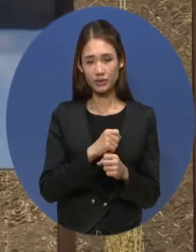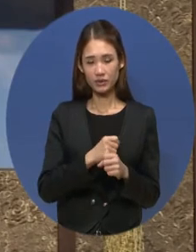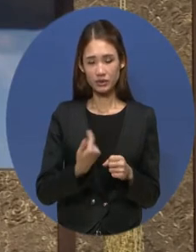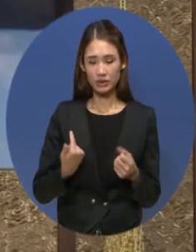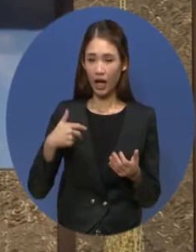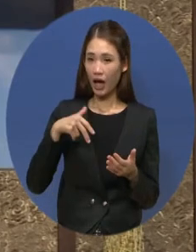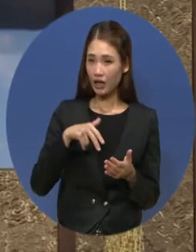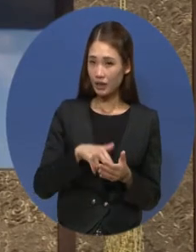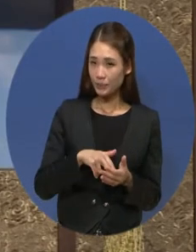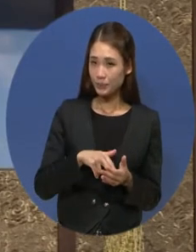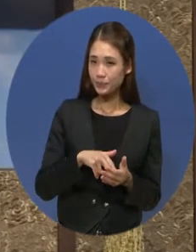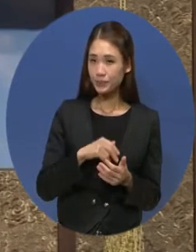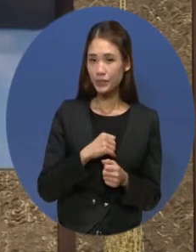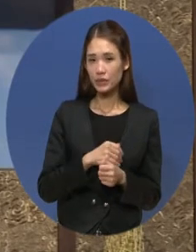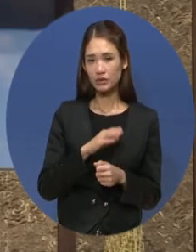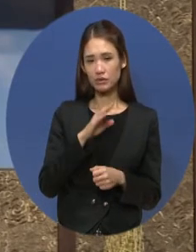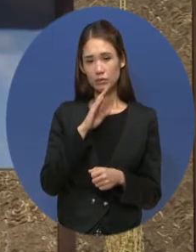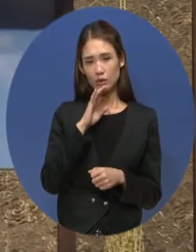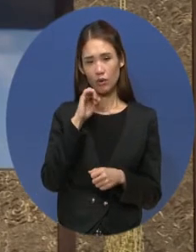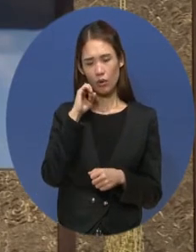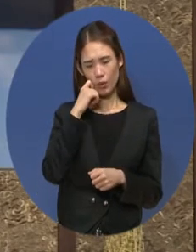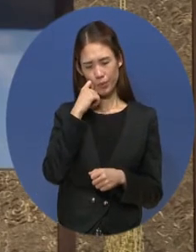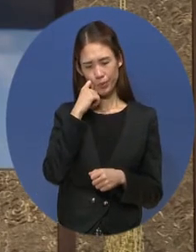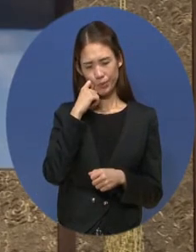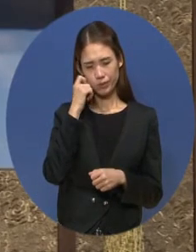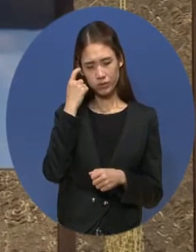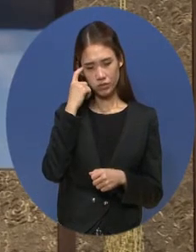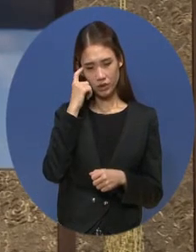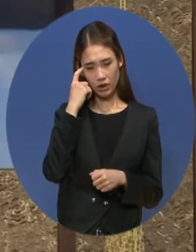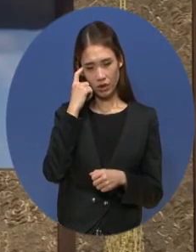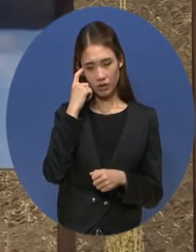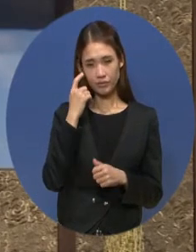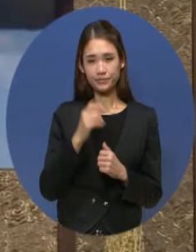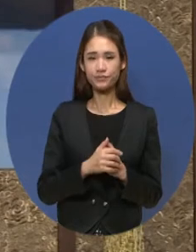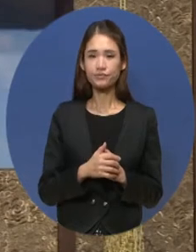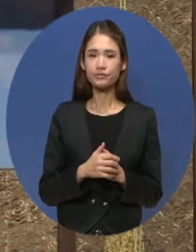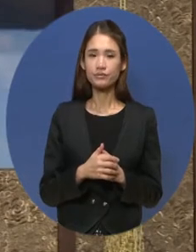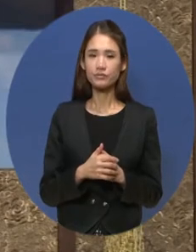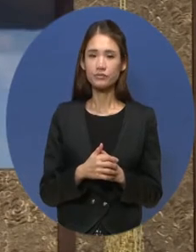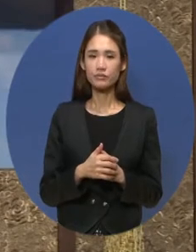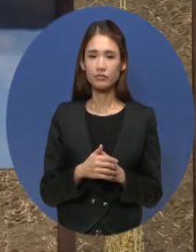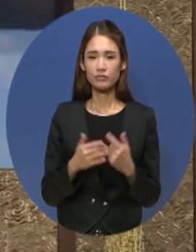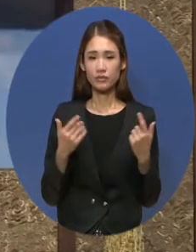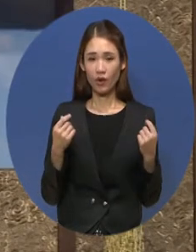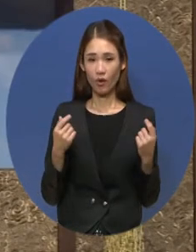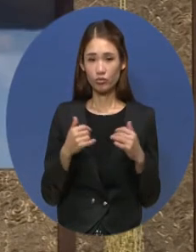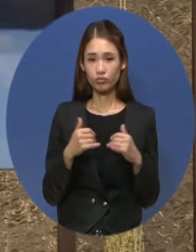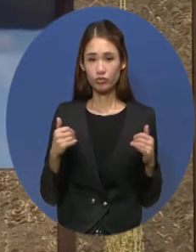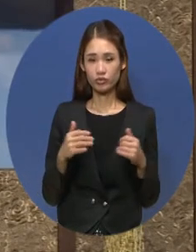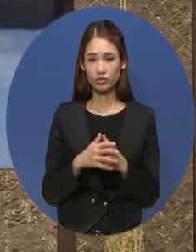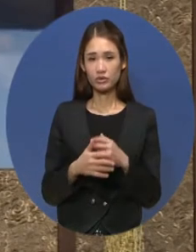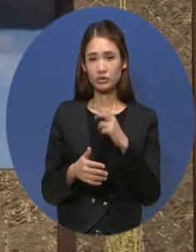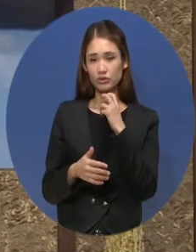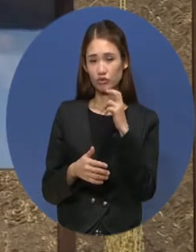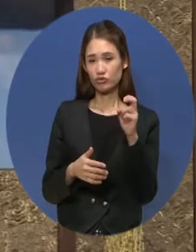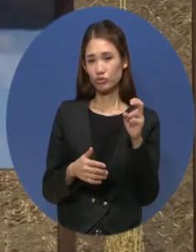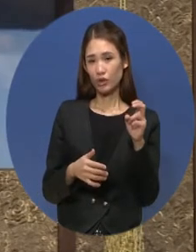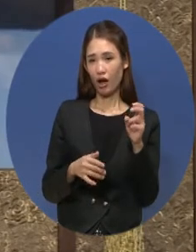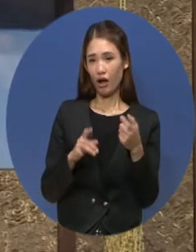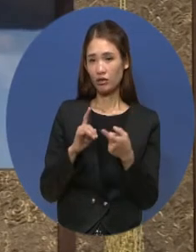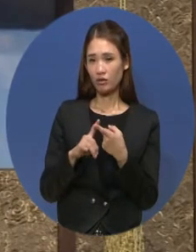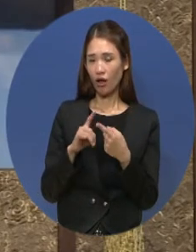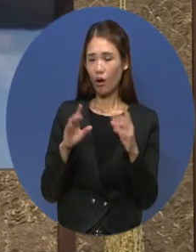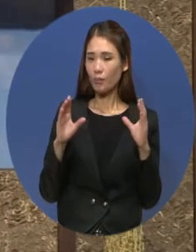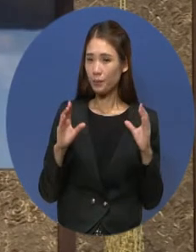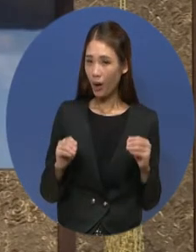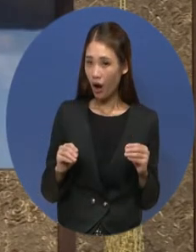사실상 어렵다 라고 일단은 보여지는 그런 분들입니다 그래서 그런 분들이 20살의 그대로 그냥 멈출